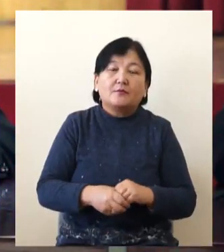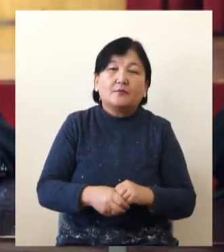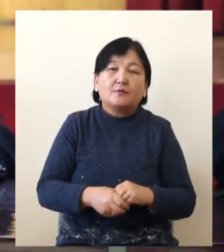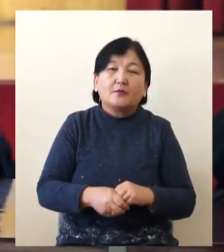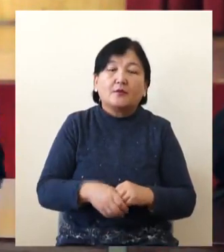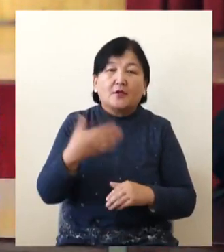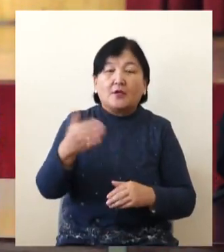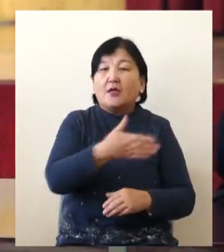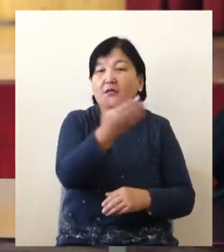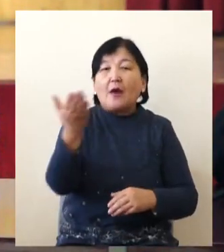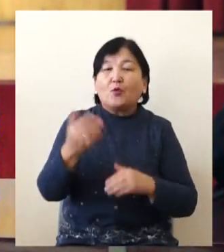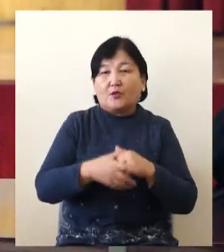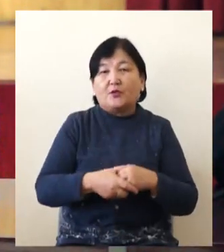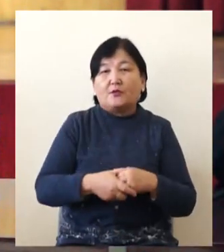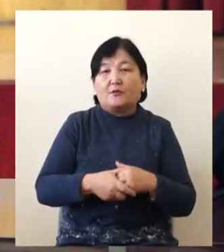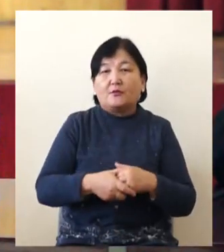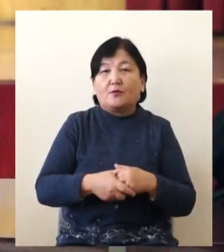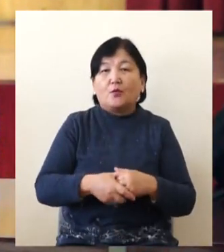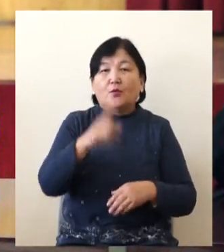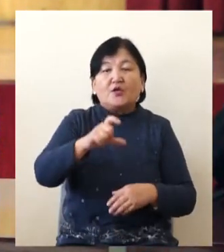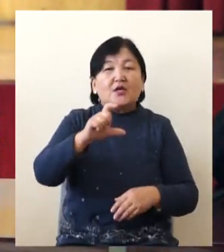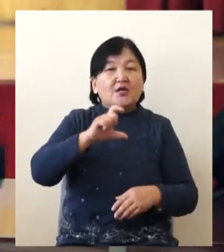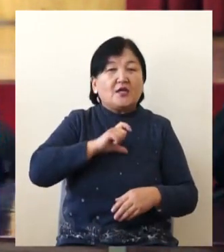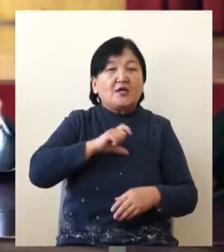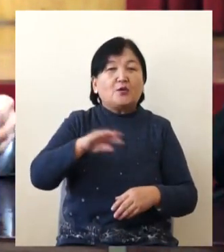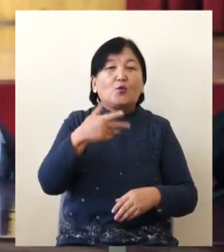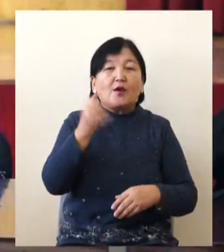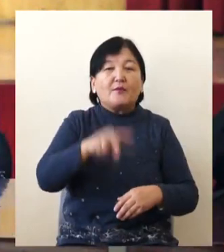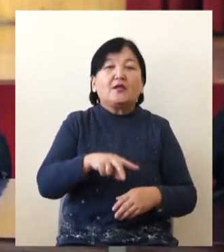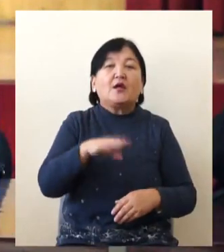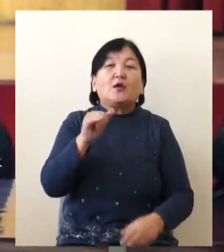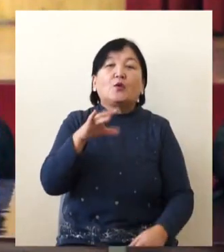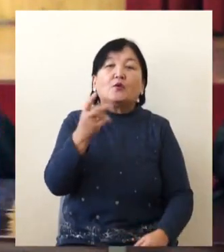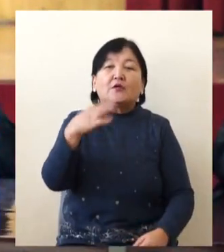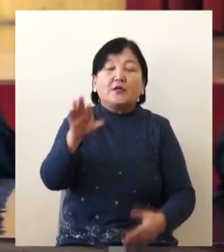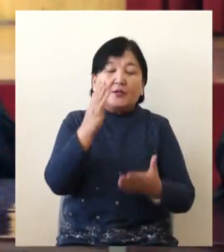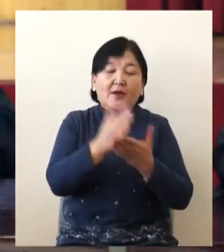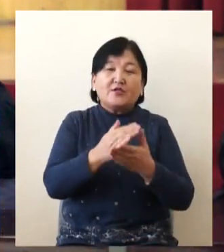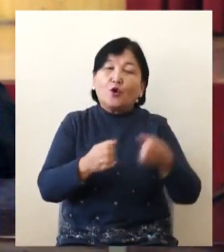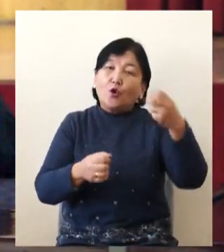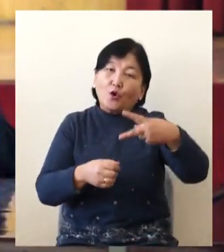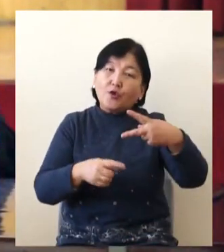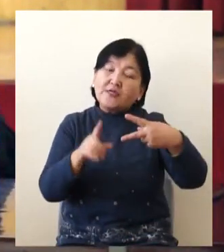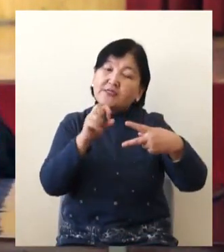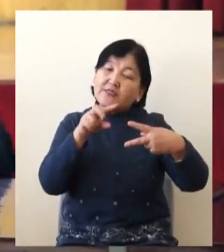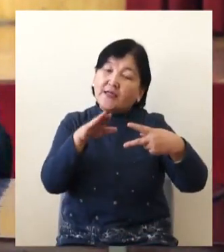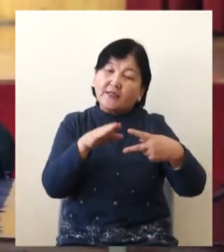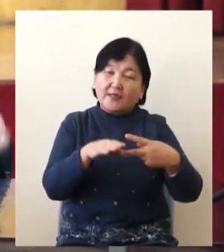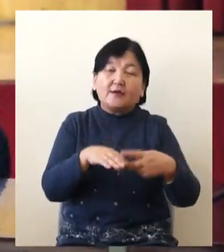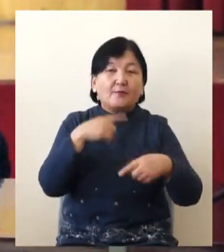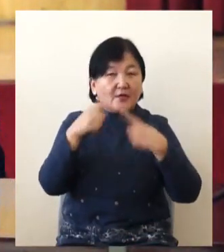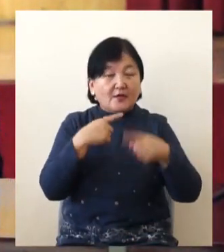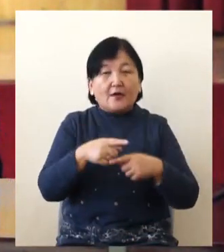За ингээд би та бүхэн энэ хүний эрхийн түгээмэл тунхаглалын хоёр чухал заалт байгаа. Бидний цэцгэр